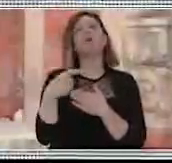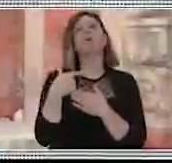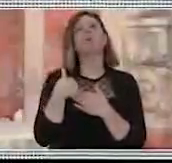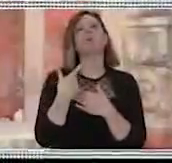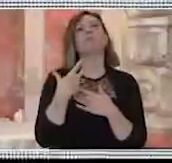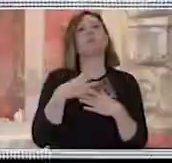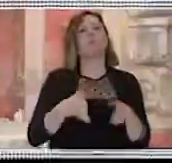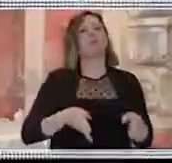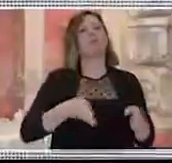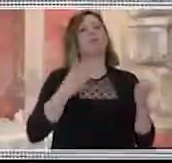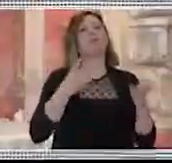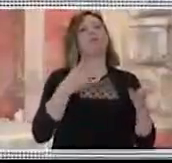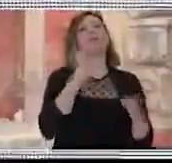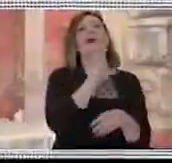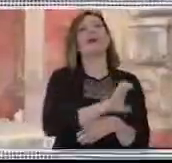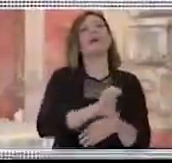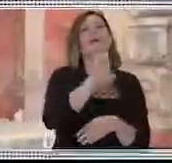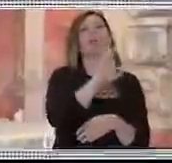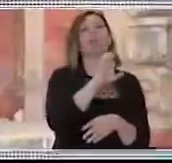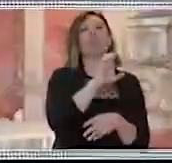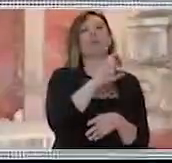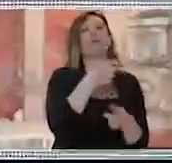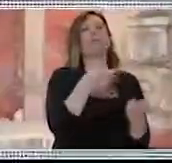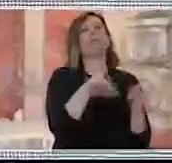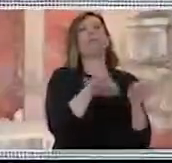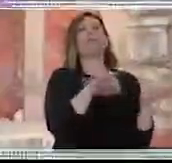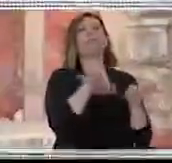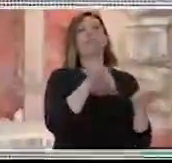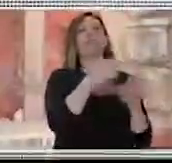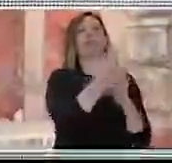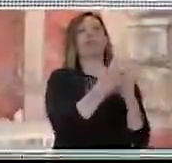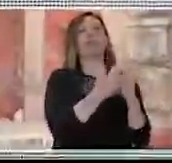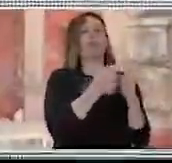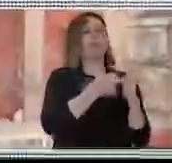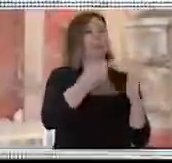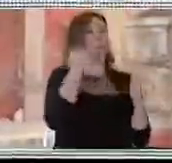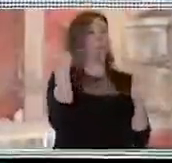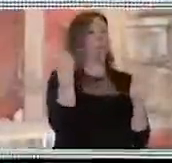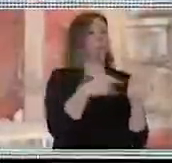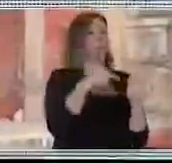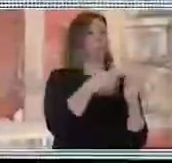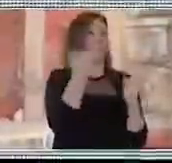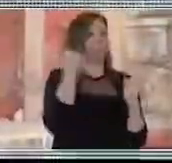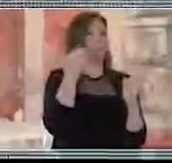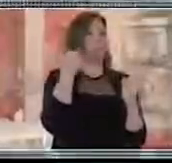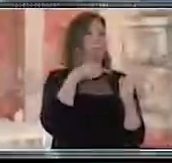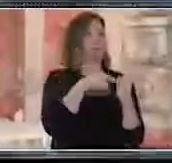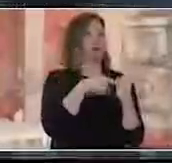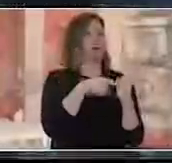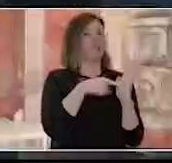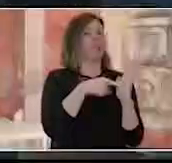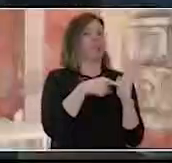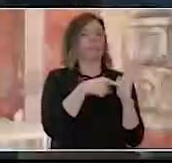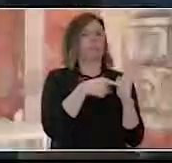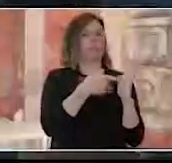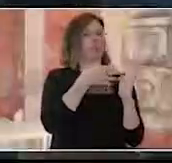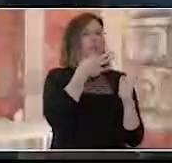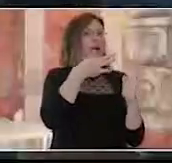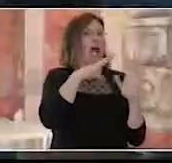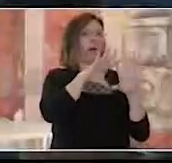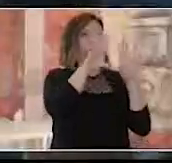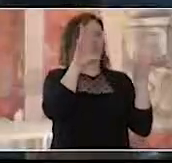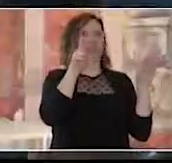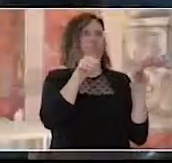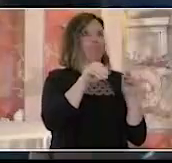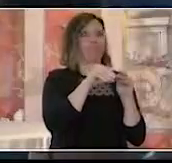non era stata costruita per gestire una tale programmazione, cioè quella che il Presidente Marsiglio ha